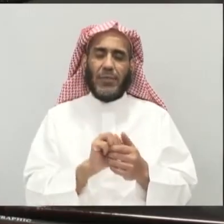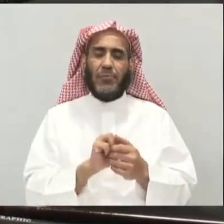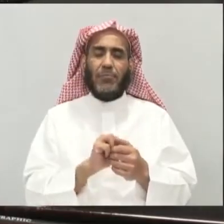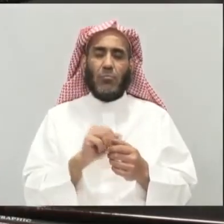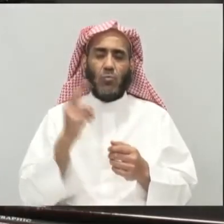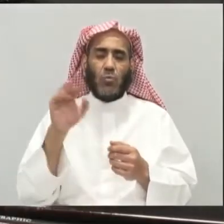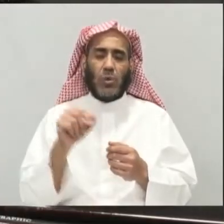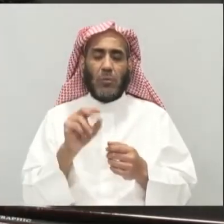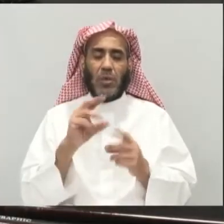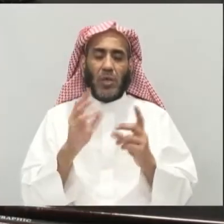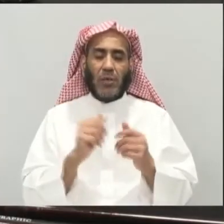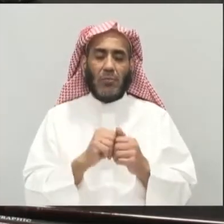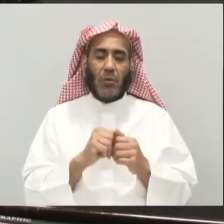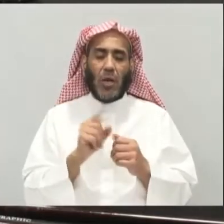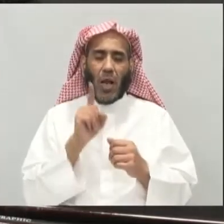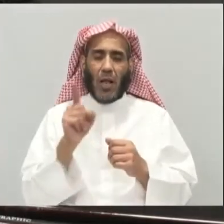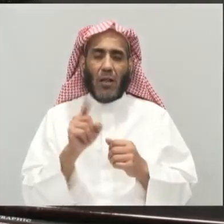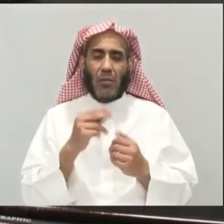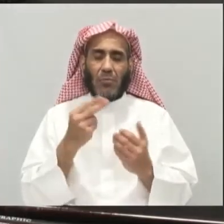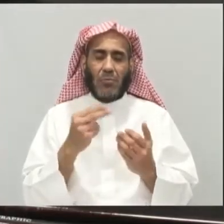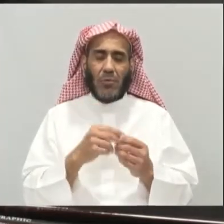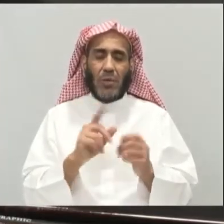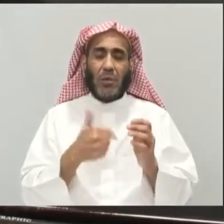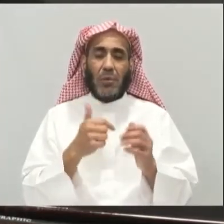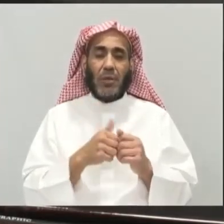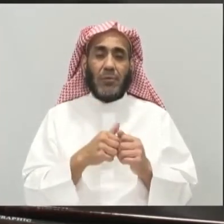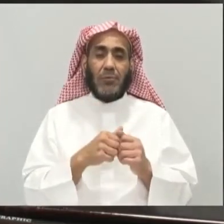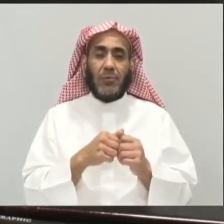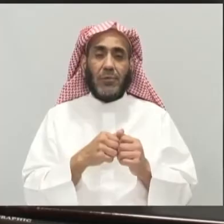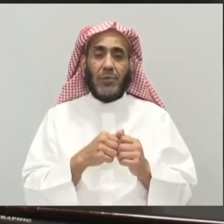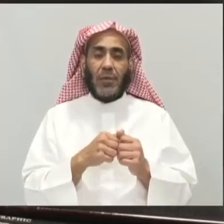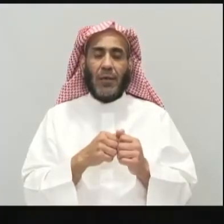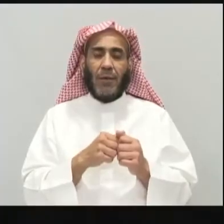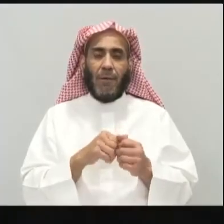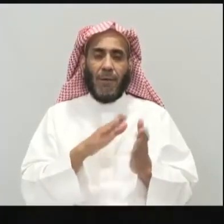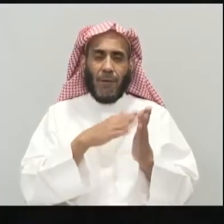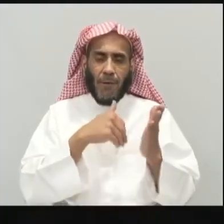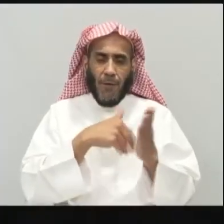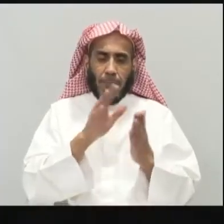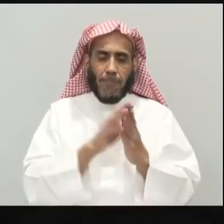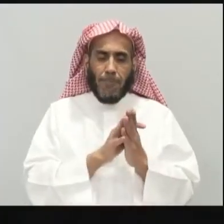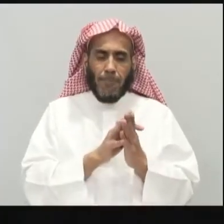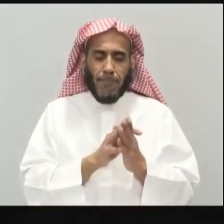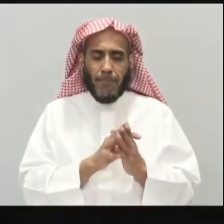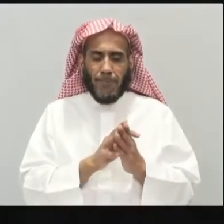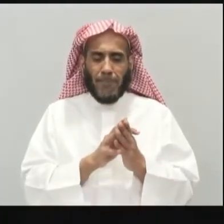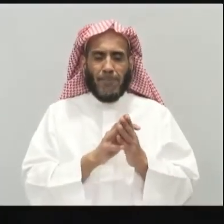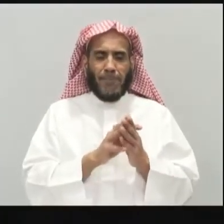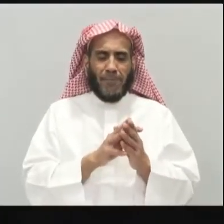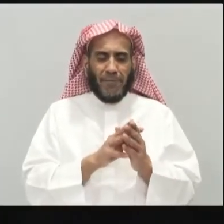شاهد بهذا الشكل الان هنبدا في عمليه طلائها سيتم